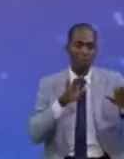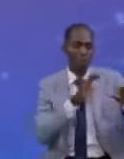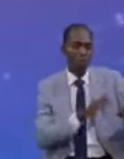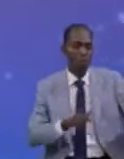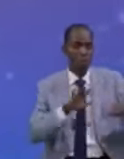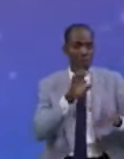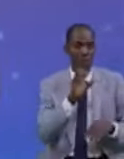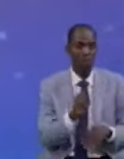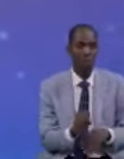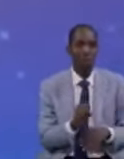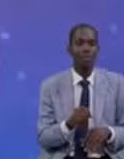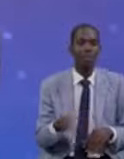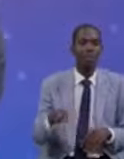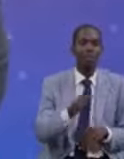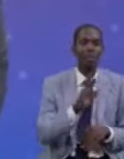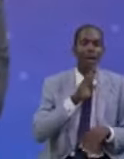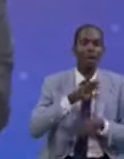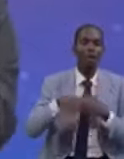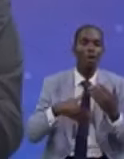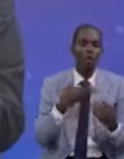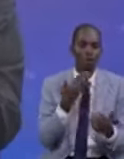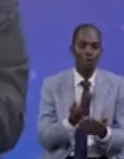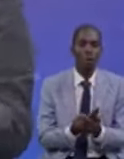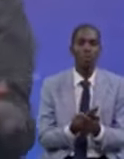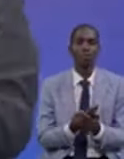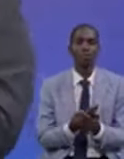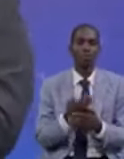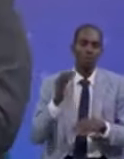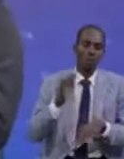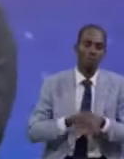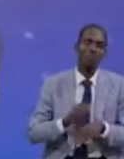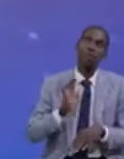compassions de Dieu sont sur tes ces